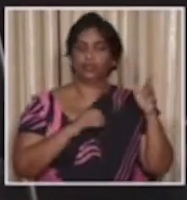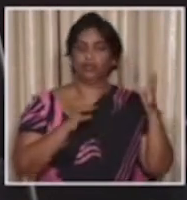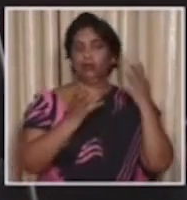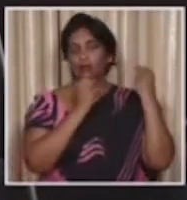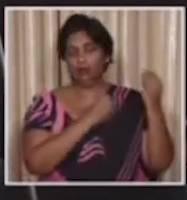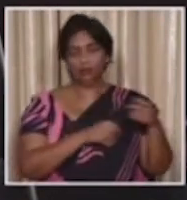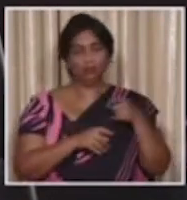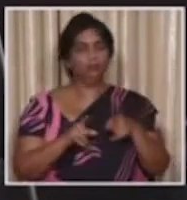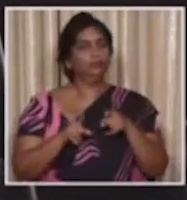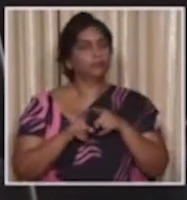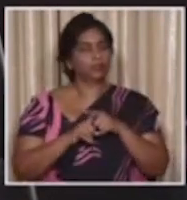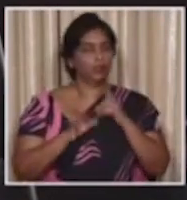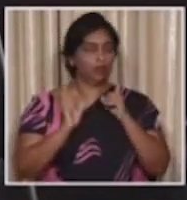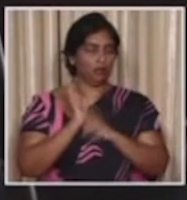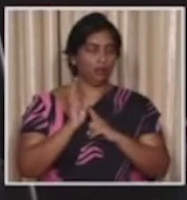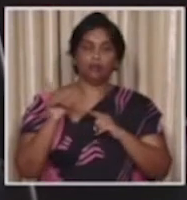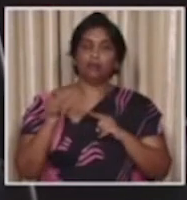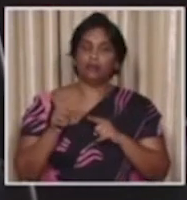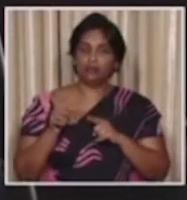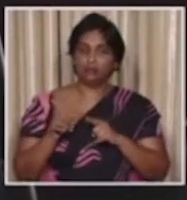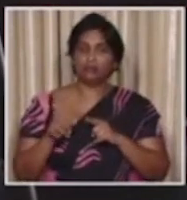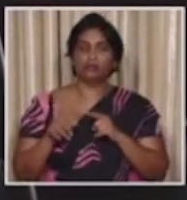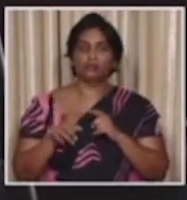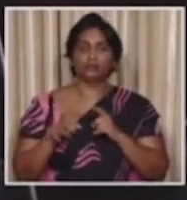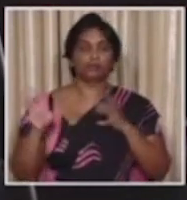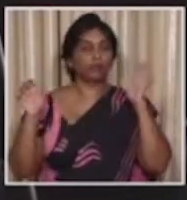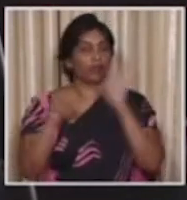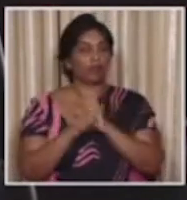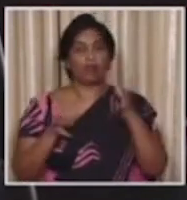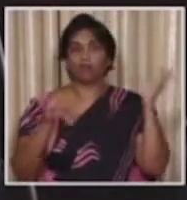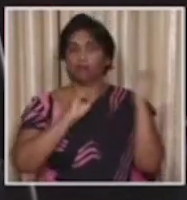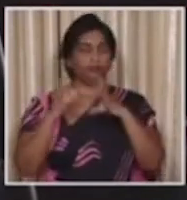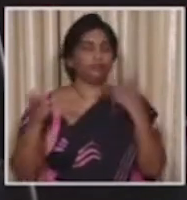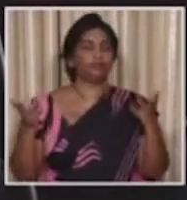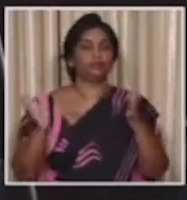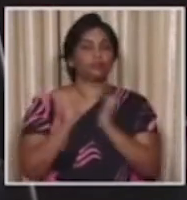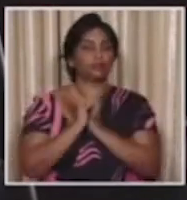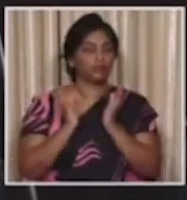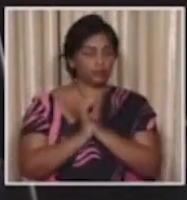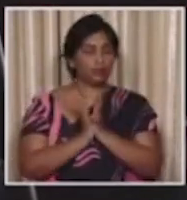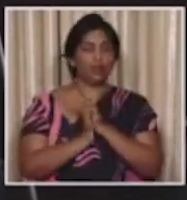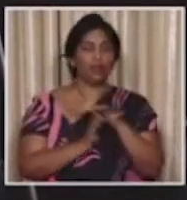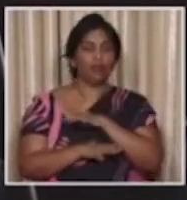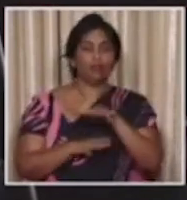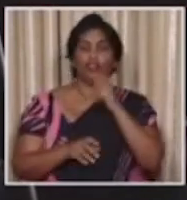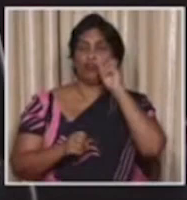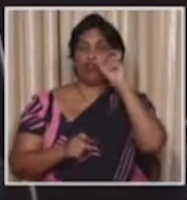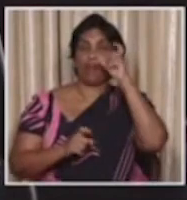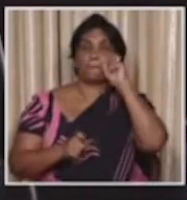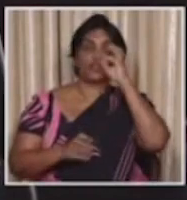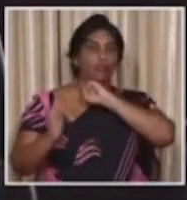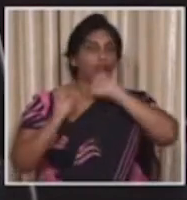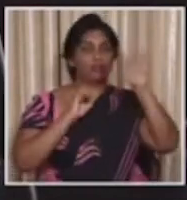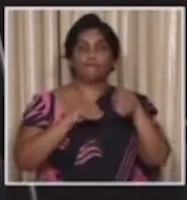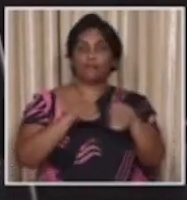ඉතිරිලා තියෙන. එතකොට ලුණුගම්බේරේ ඒවට දාන්න බැහැ මේ අලි. එතකොට මේ කැලේ ටික කොළඹ මිනිස්සුන්ට දීලා මේ